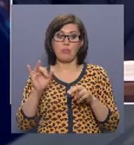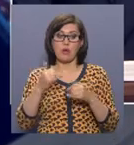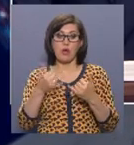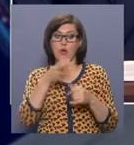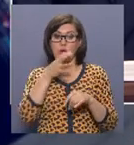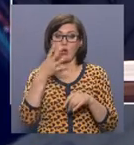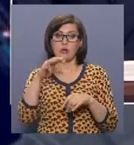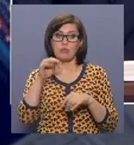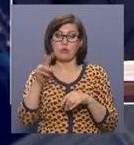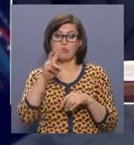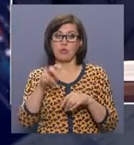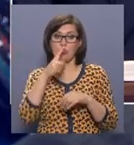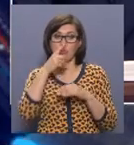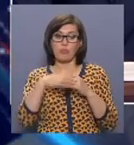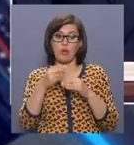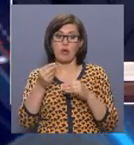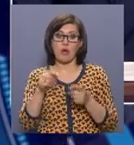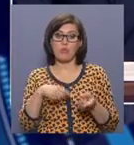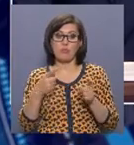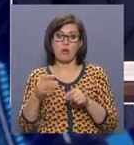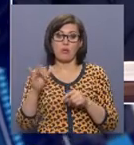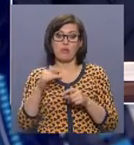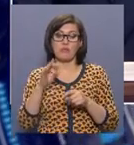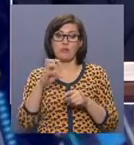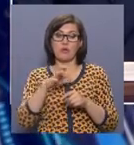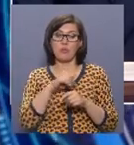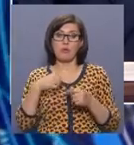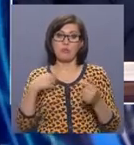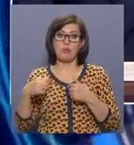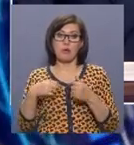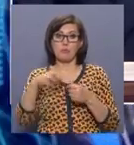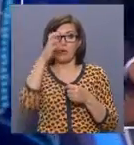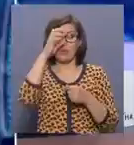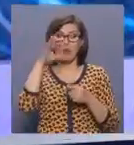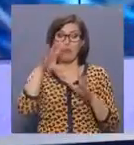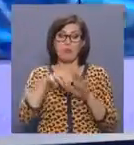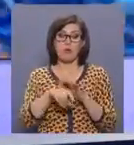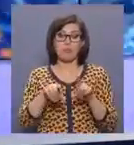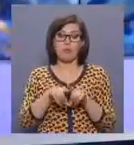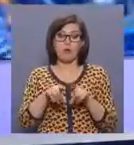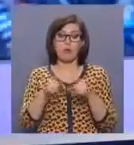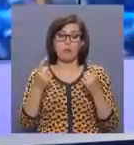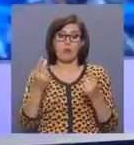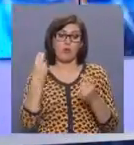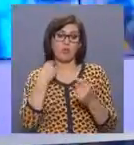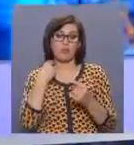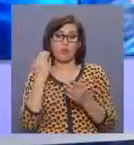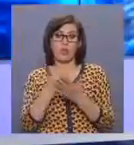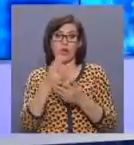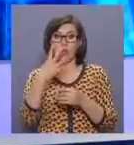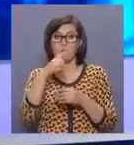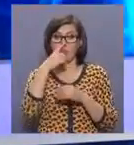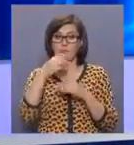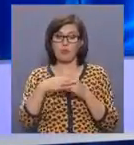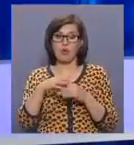өзінде $40,000 көлемінде ақша аудартқан. Бұл вирустан ең көп зардап шеккен мемлекеттер қатарында Ұлыбритания бар. Ол 40-қа жете